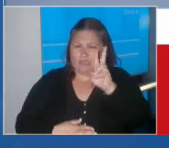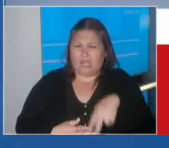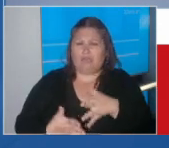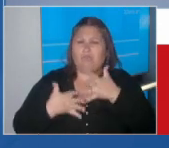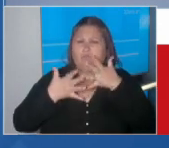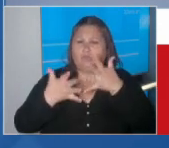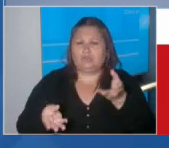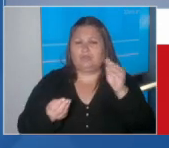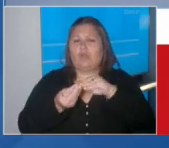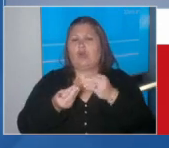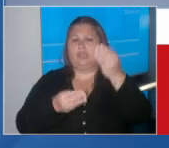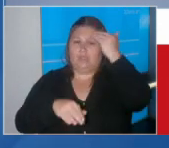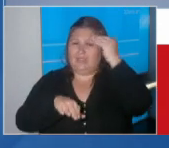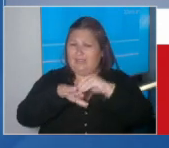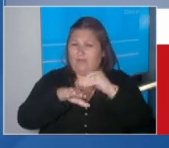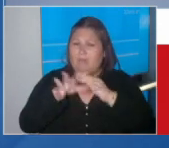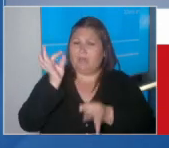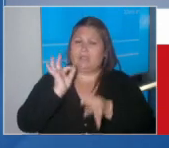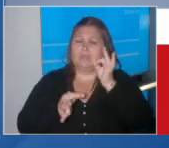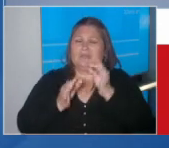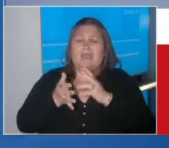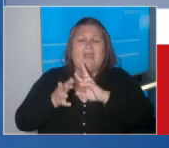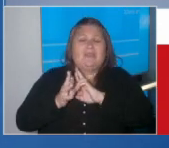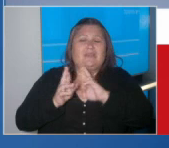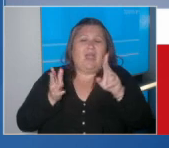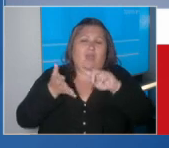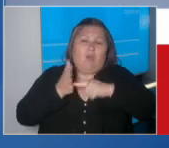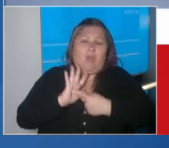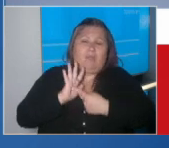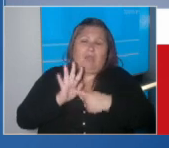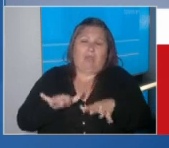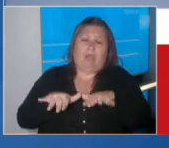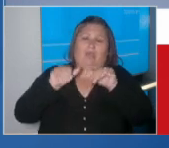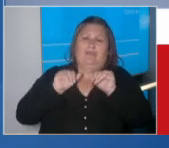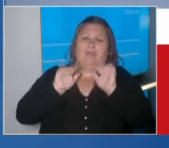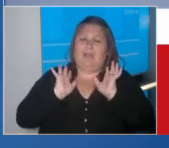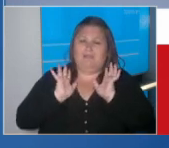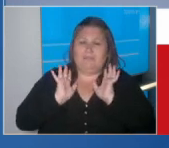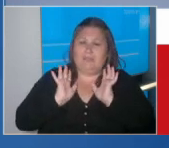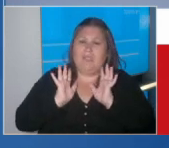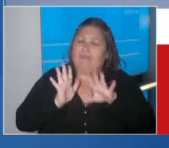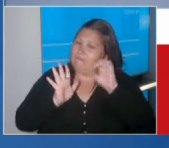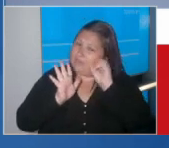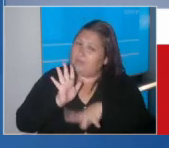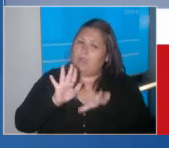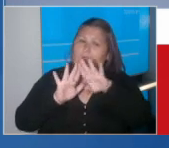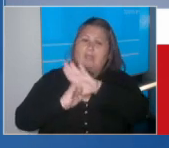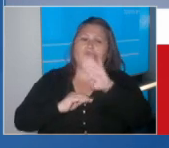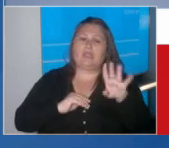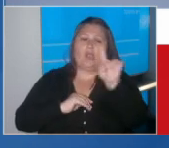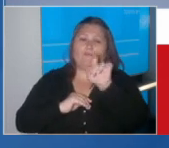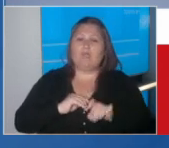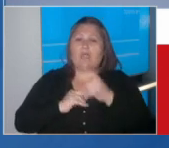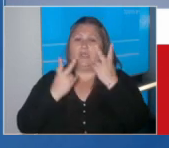פעם שיש עוד דיווח מבית המשפט, זה רק גורם לרתיעה, ובעצם תורם לנתניהו, ואולי